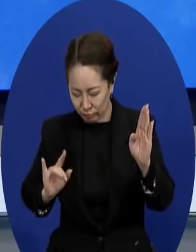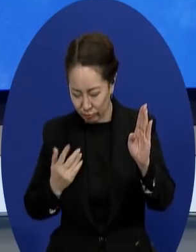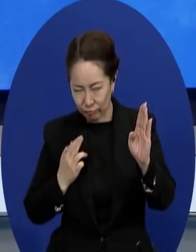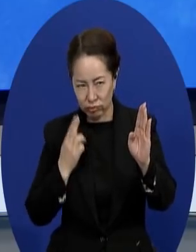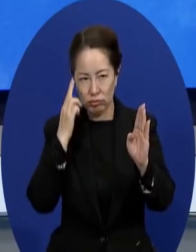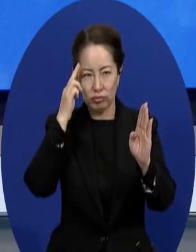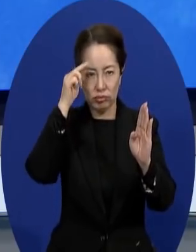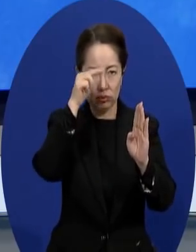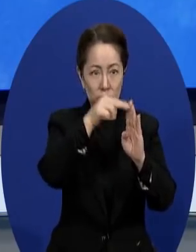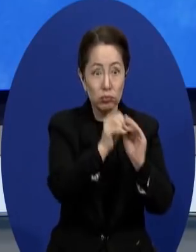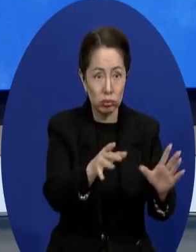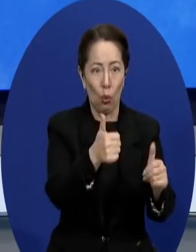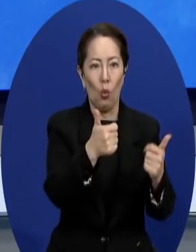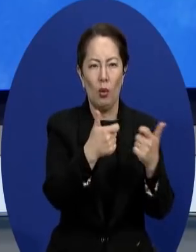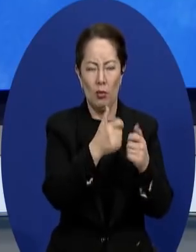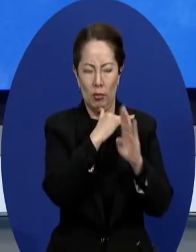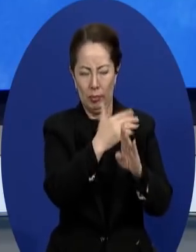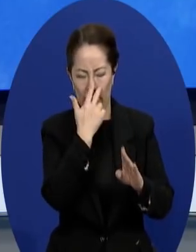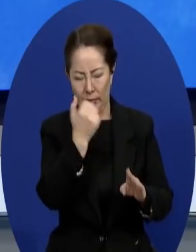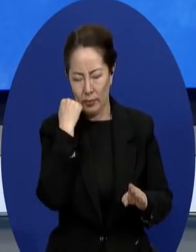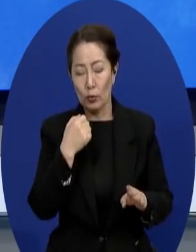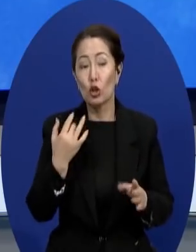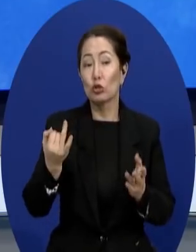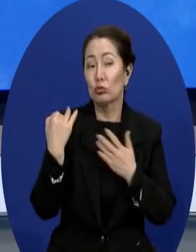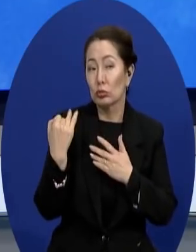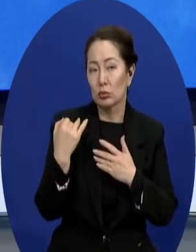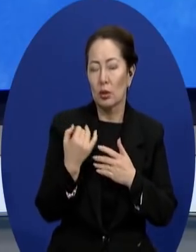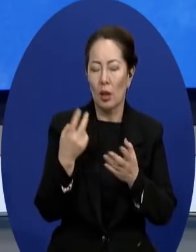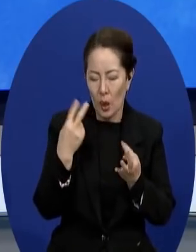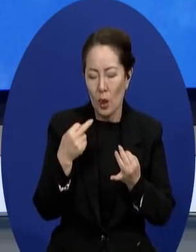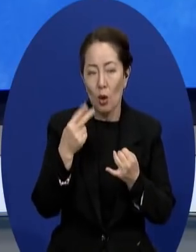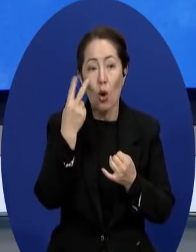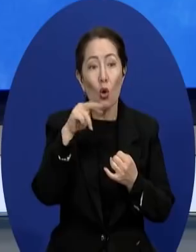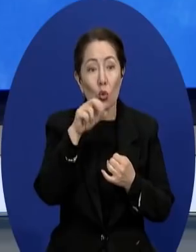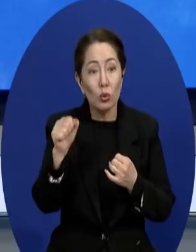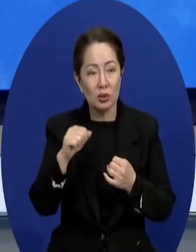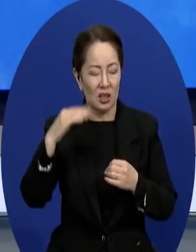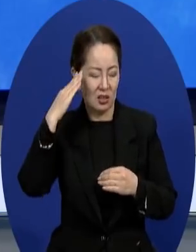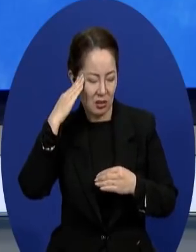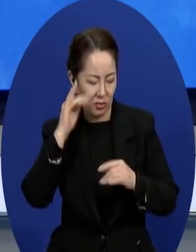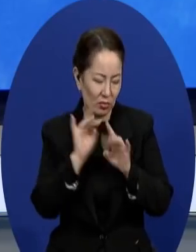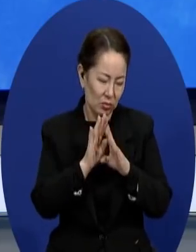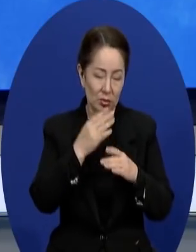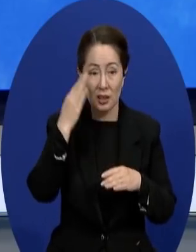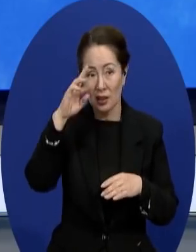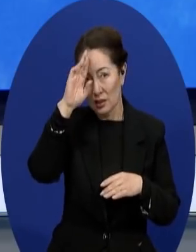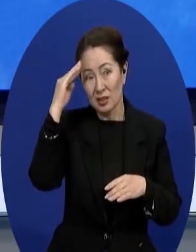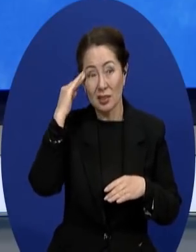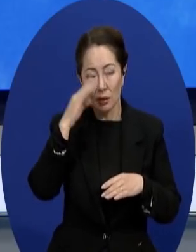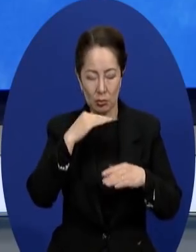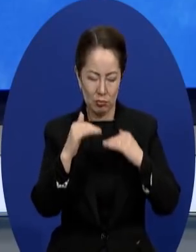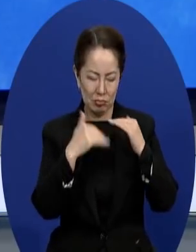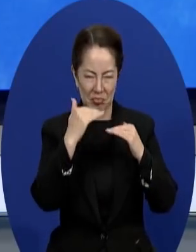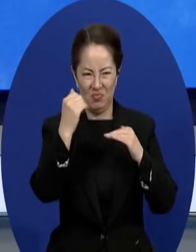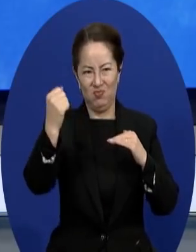2 удаа яг энэ төрлийн одоо пуужиныг туршсан бат хамгаалахын салбар за тэр дундаа зэвсэглэлийн технологийн өндөр хөгжүүлж одоо байгааг харуулж байна